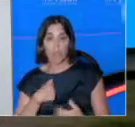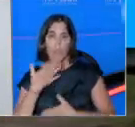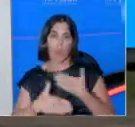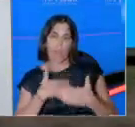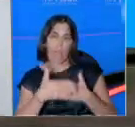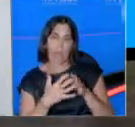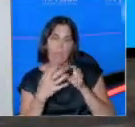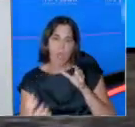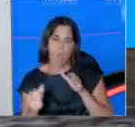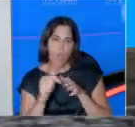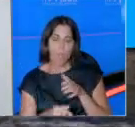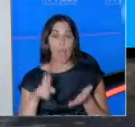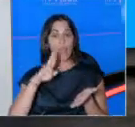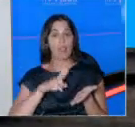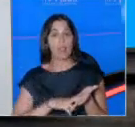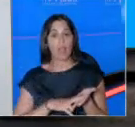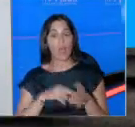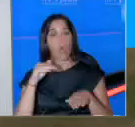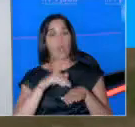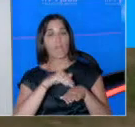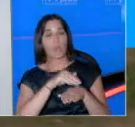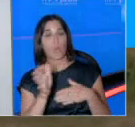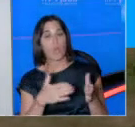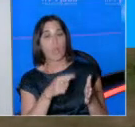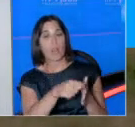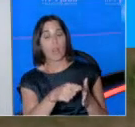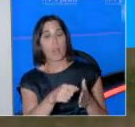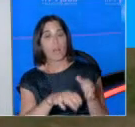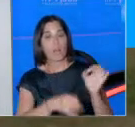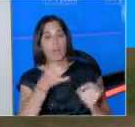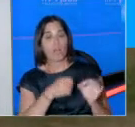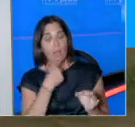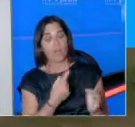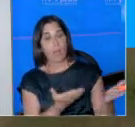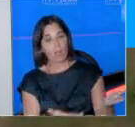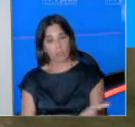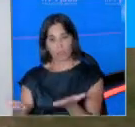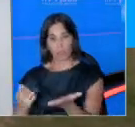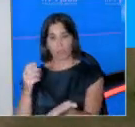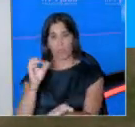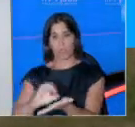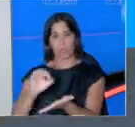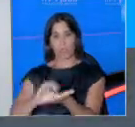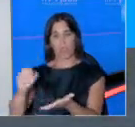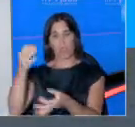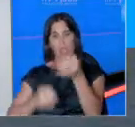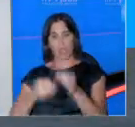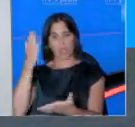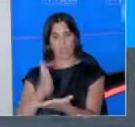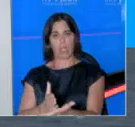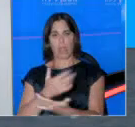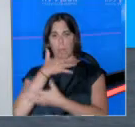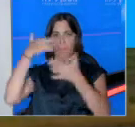הארוכים האלה, נכון יהיה לפנות לבית המשפט ולומר לו, תוציא מתחת אתך פסק דין באופן ברור,